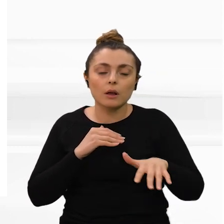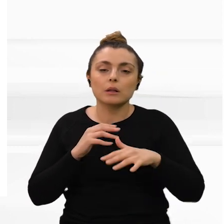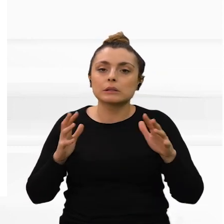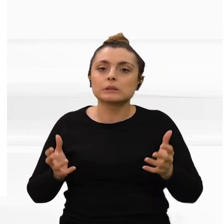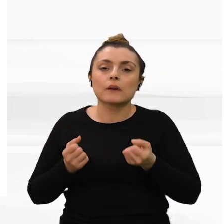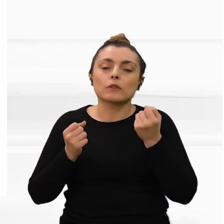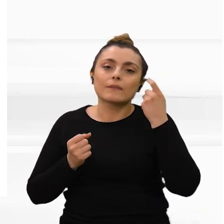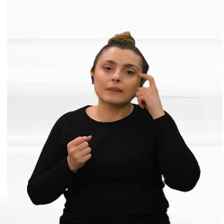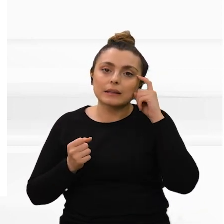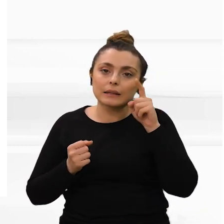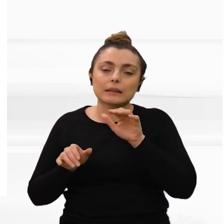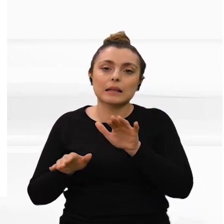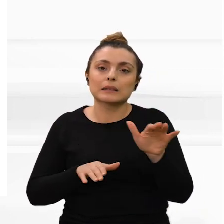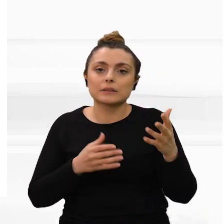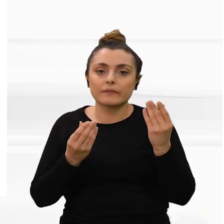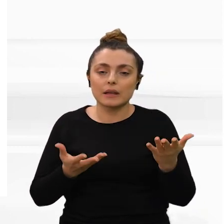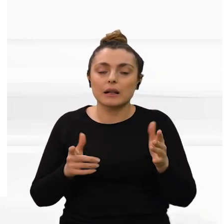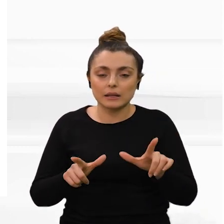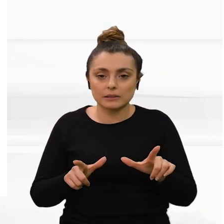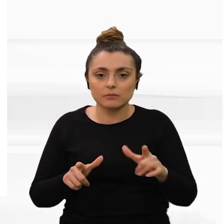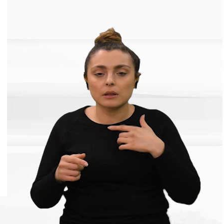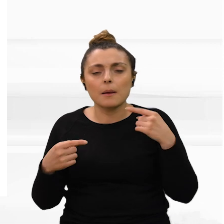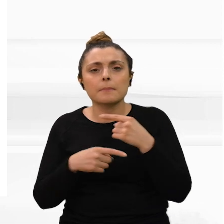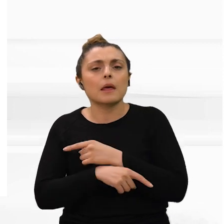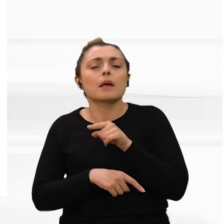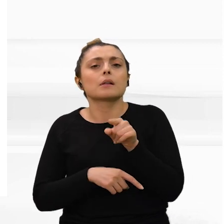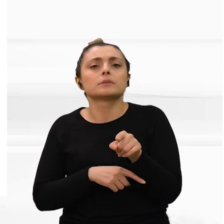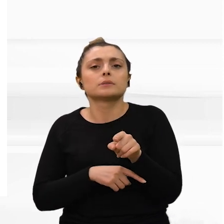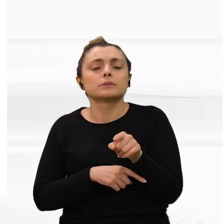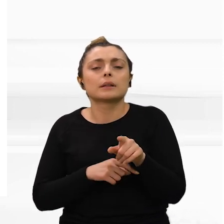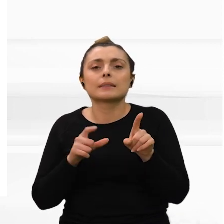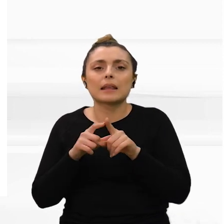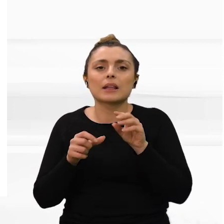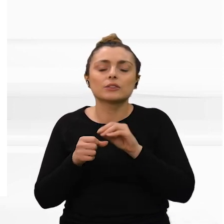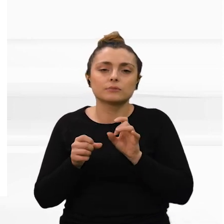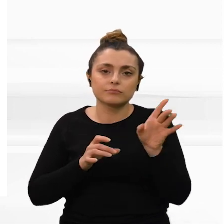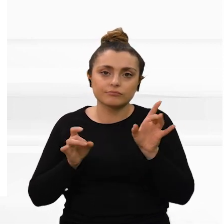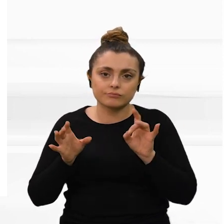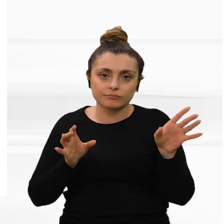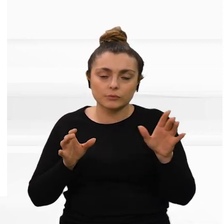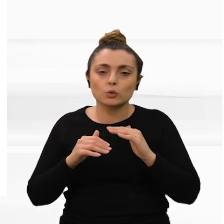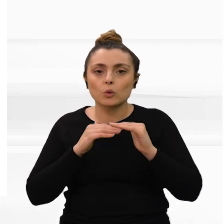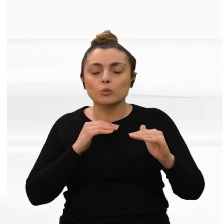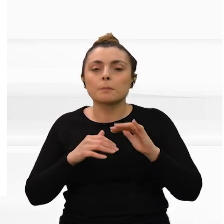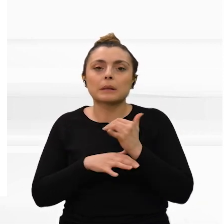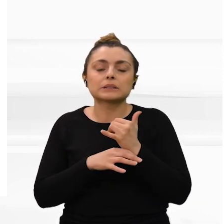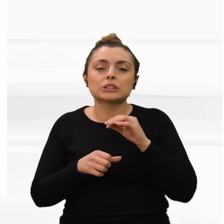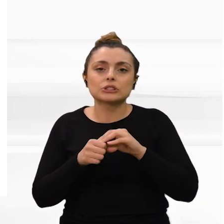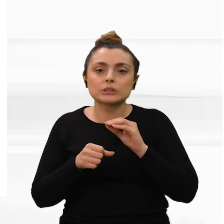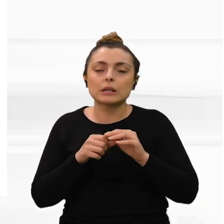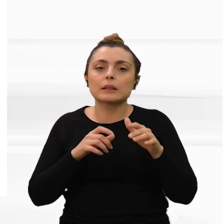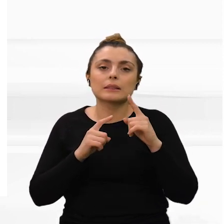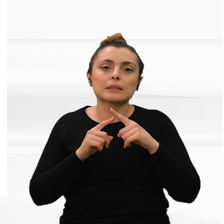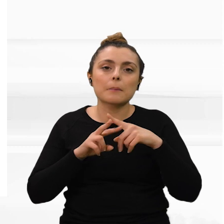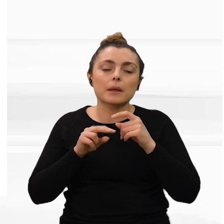tabakalaşmayı savunanların görüşleri ile desteklemektedir tam tersi Arkadaşlar D seçeneğinde eledik toplumun meslekler